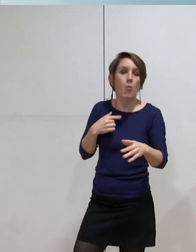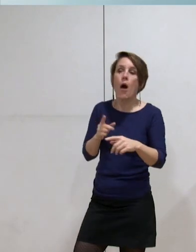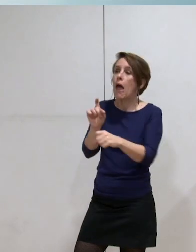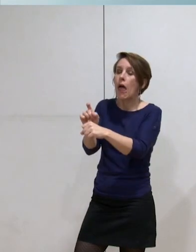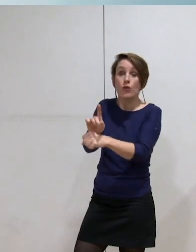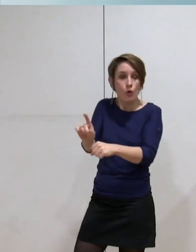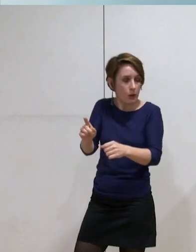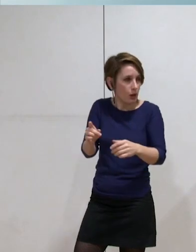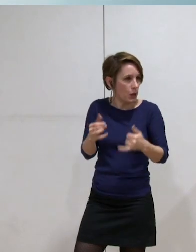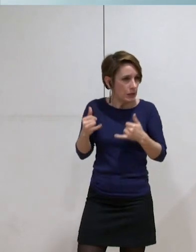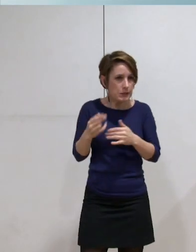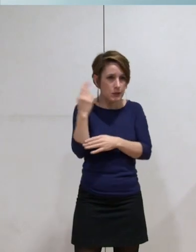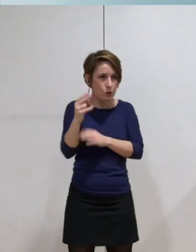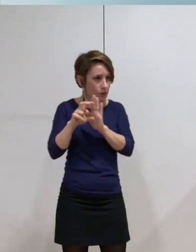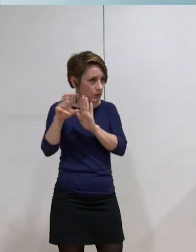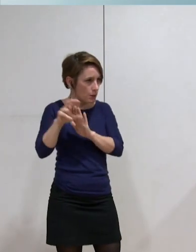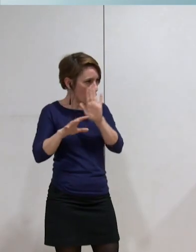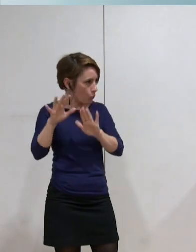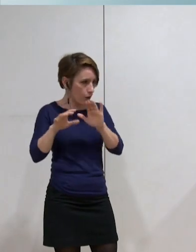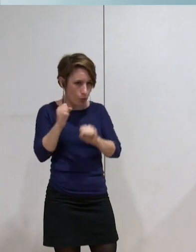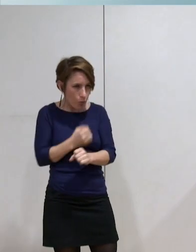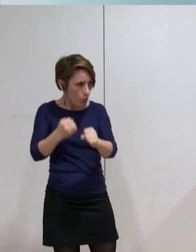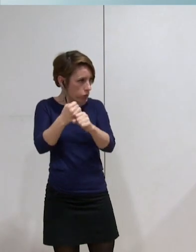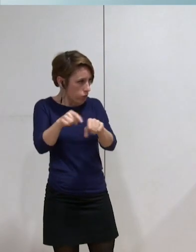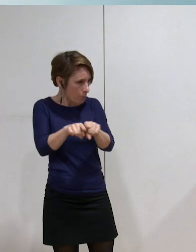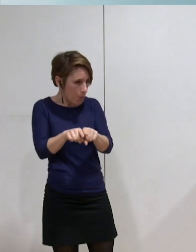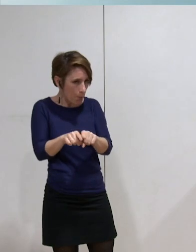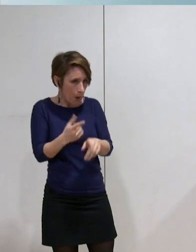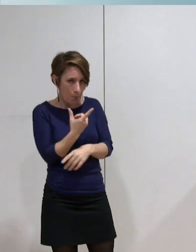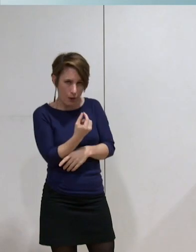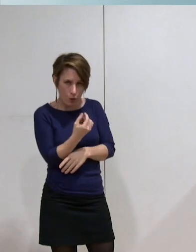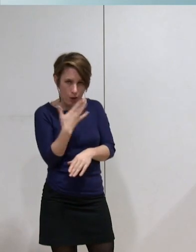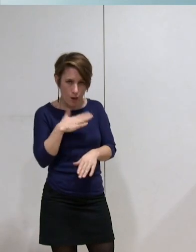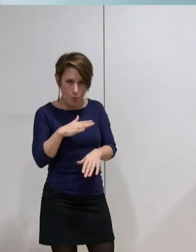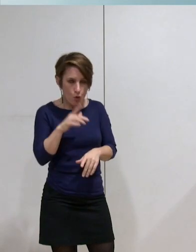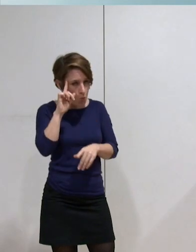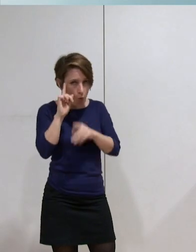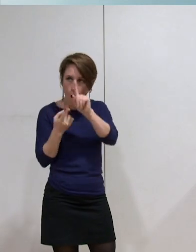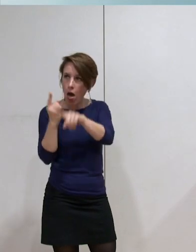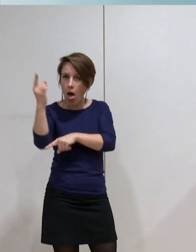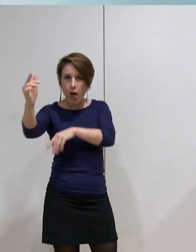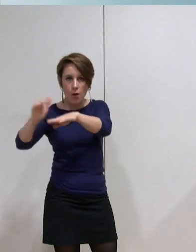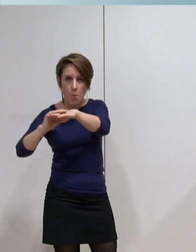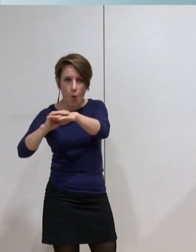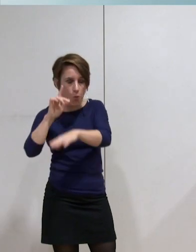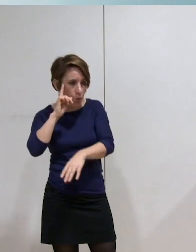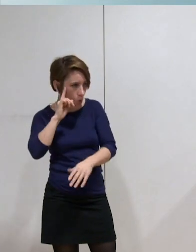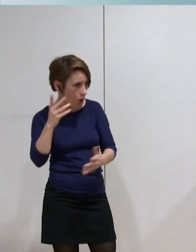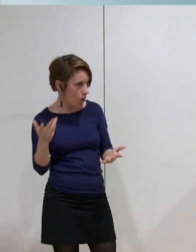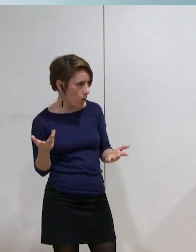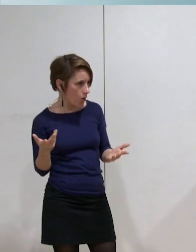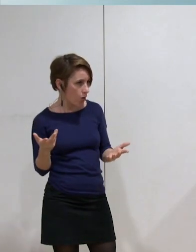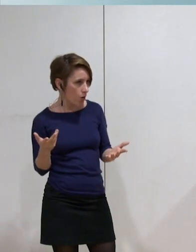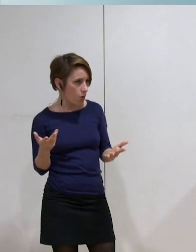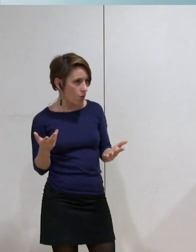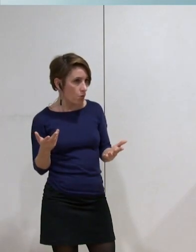l'université de Grenoble il y avait peut-être moyen d'avoir les mêmes types de rapport avec un labor de l'mf ou